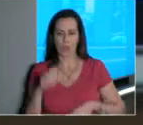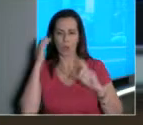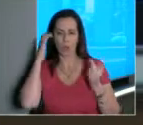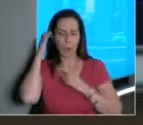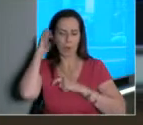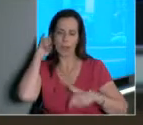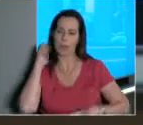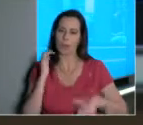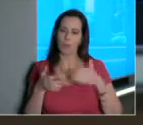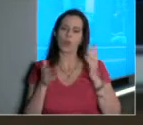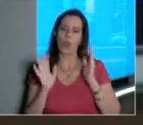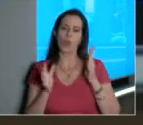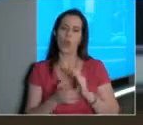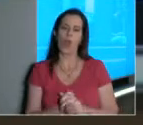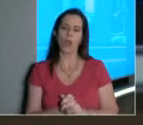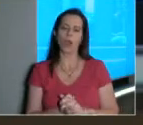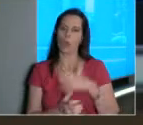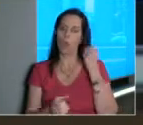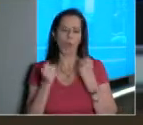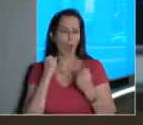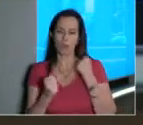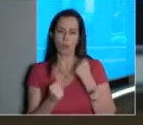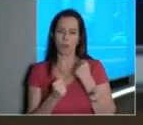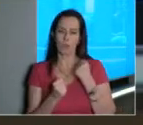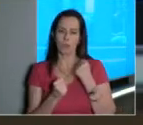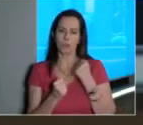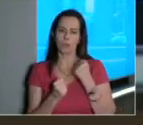העירייה בכללי. הם כזה נורא, נורא קשה להם.